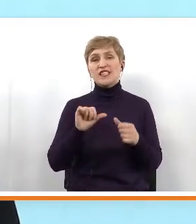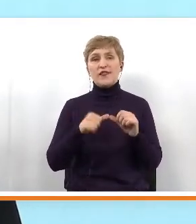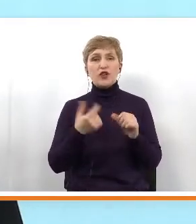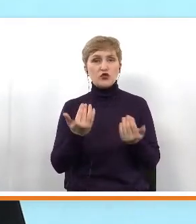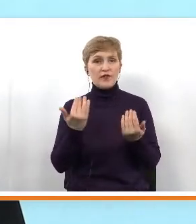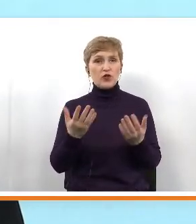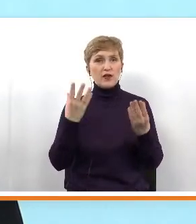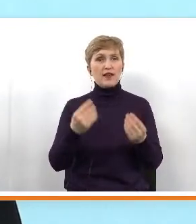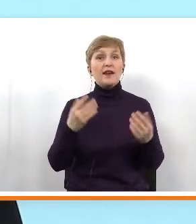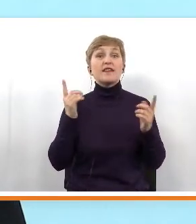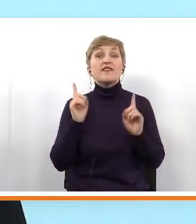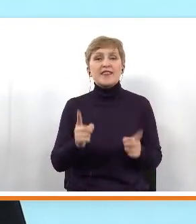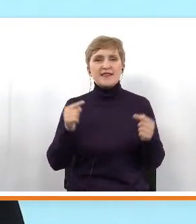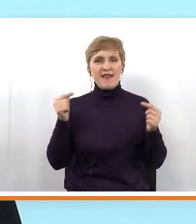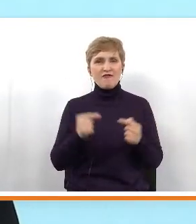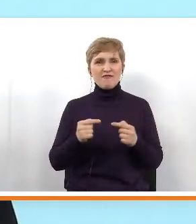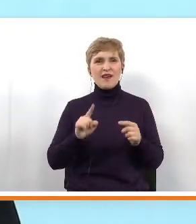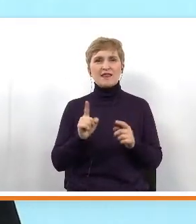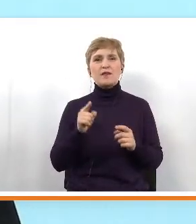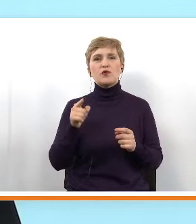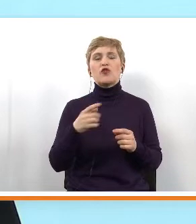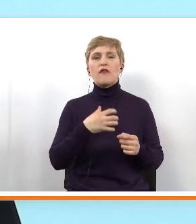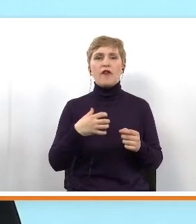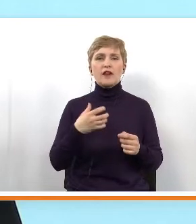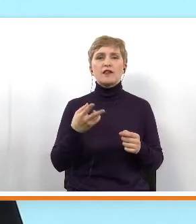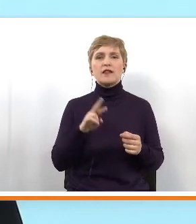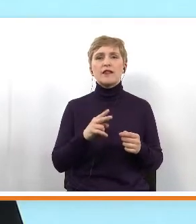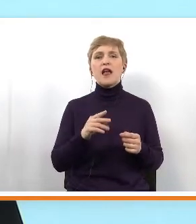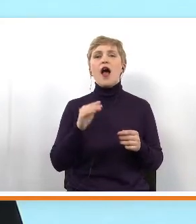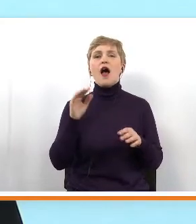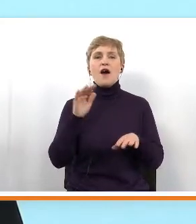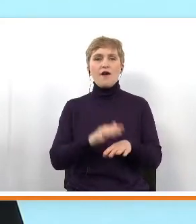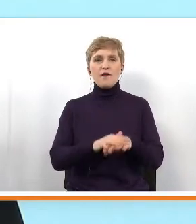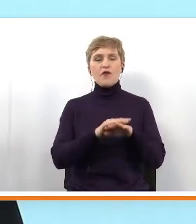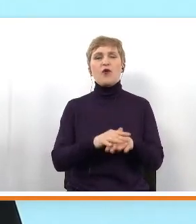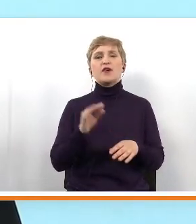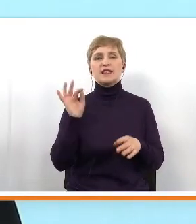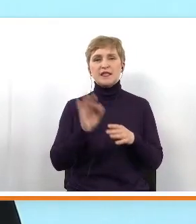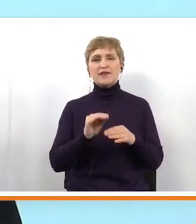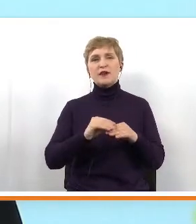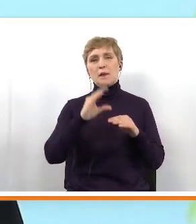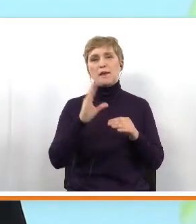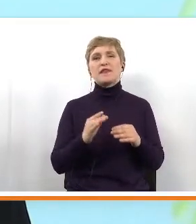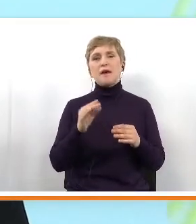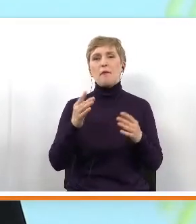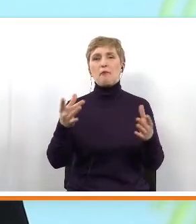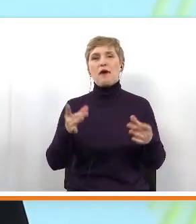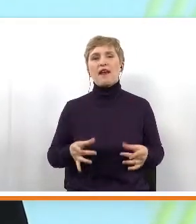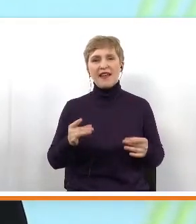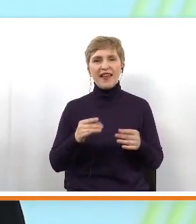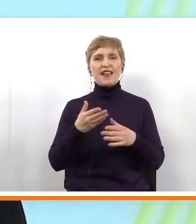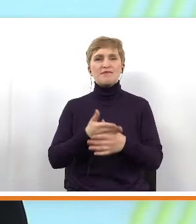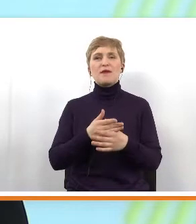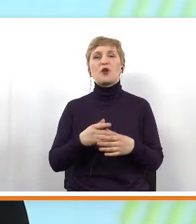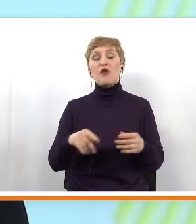день действительно совпал с тем, что важный для фондов целевого капитала пакет мер пройдет финальное